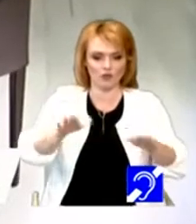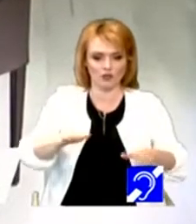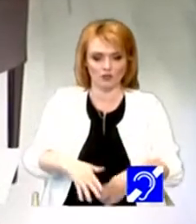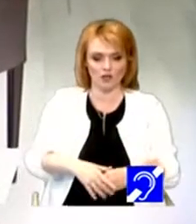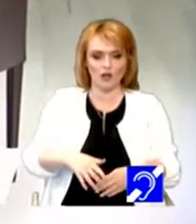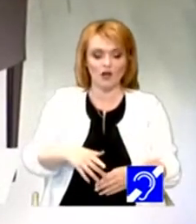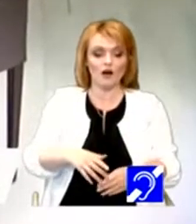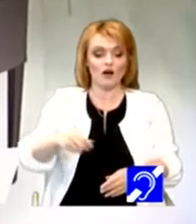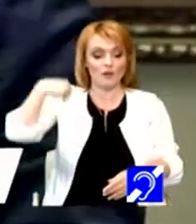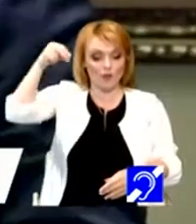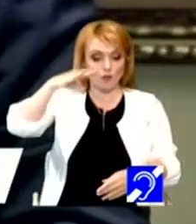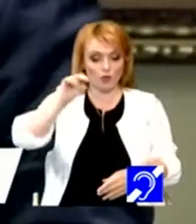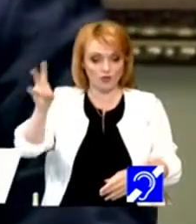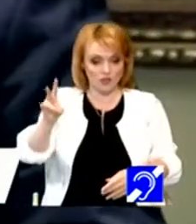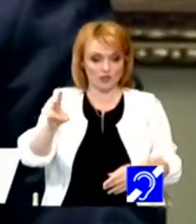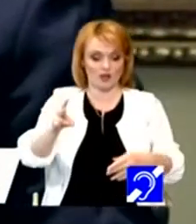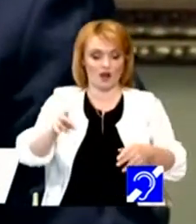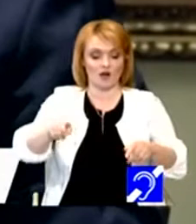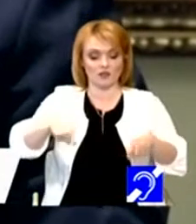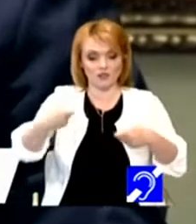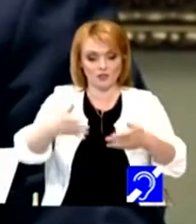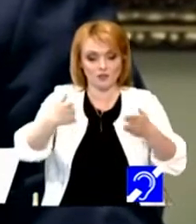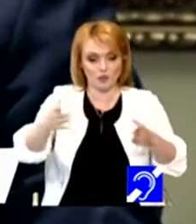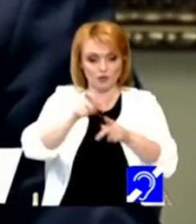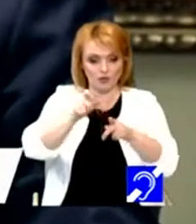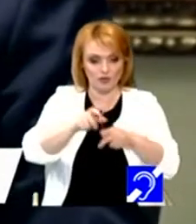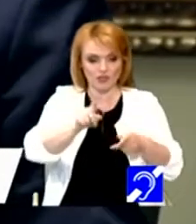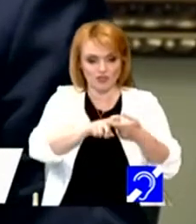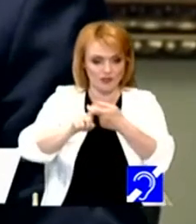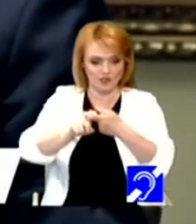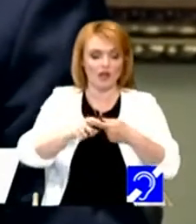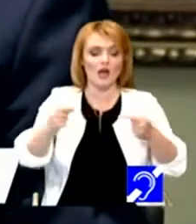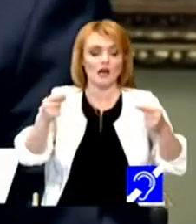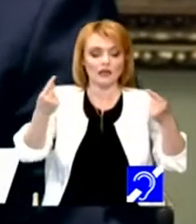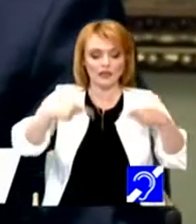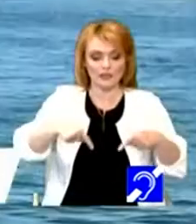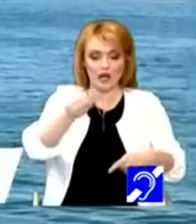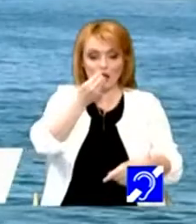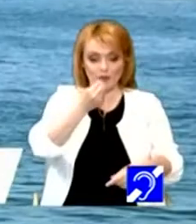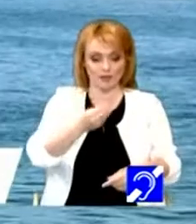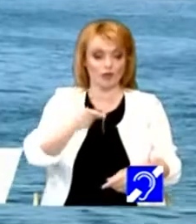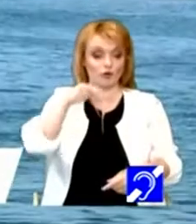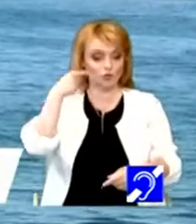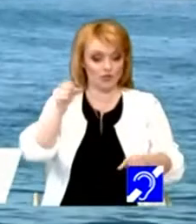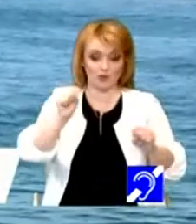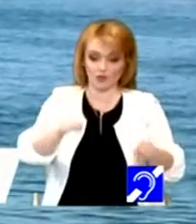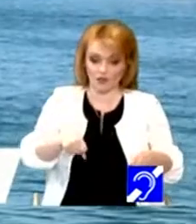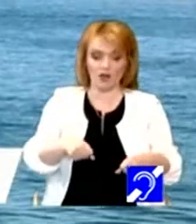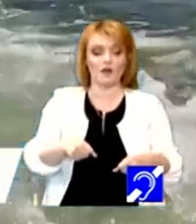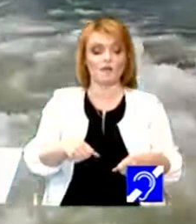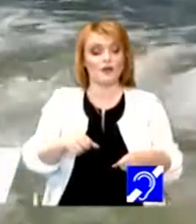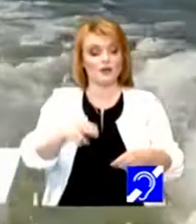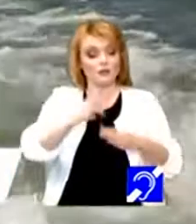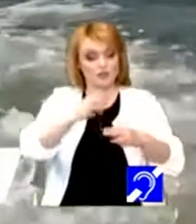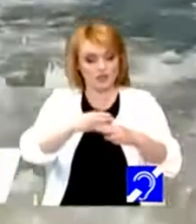acte. Vladimir Putin a transmis mai multe mesaje privind criza alimentară mondială, din care reiese că Federația Rusă ar putea debloca